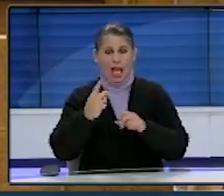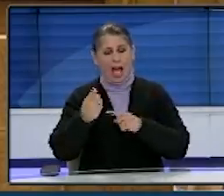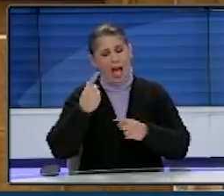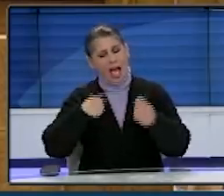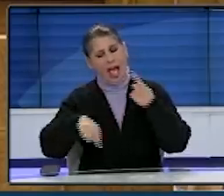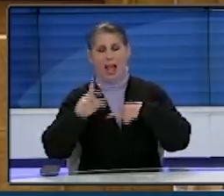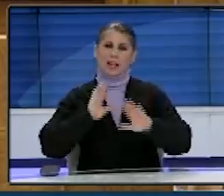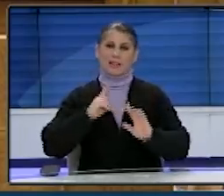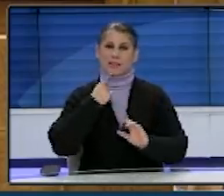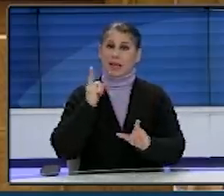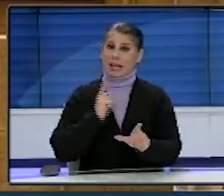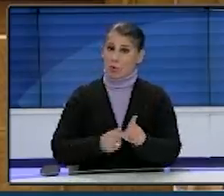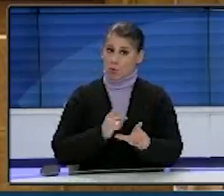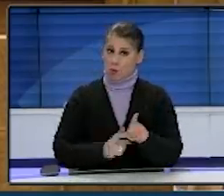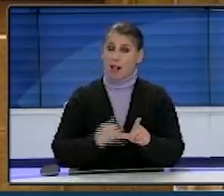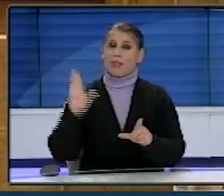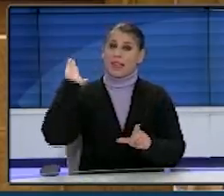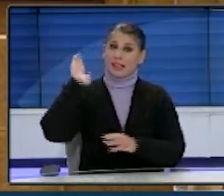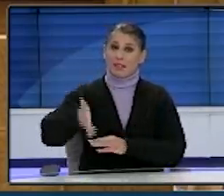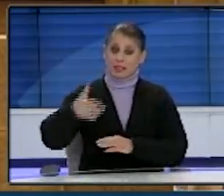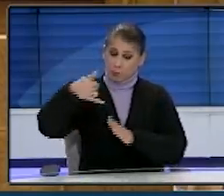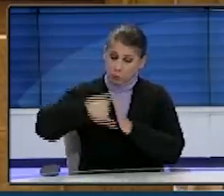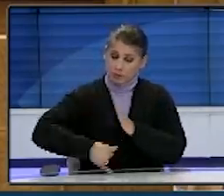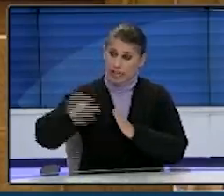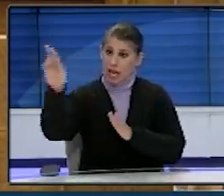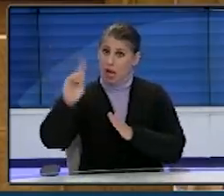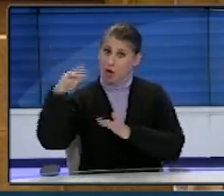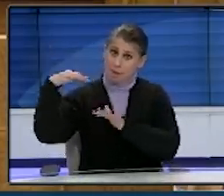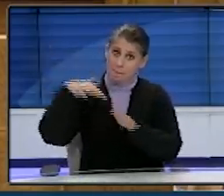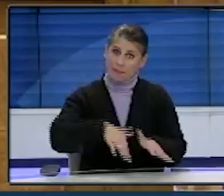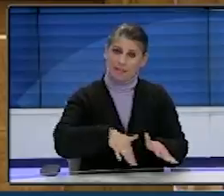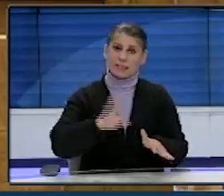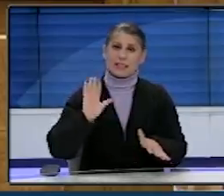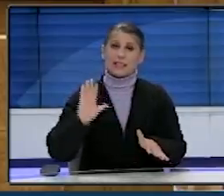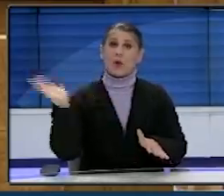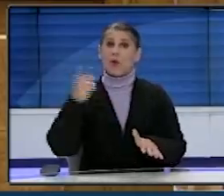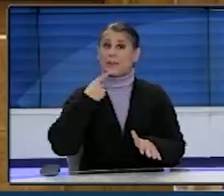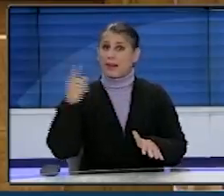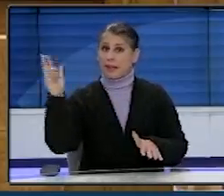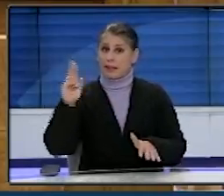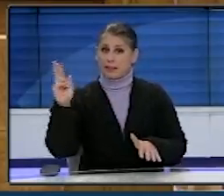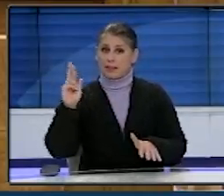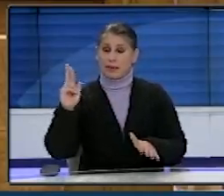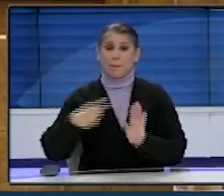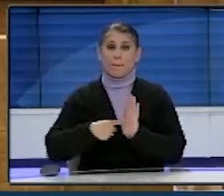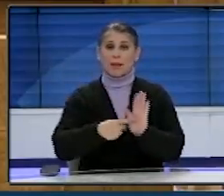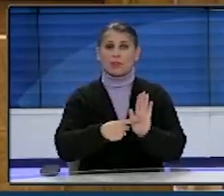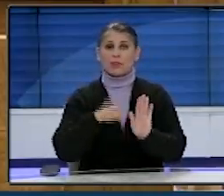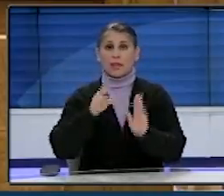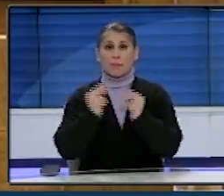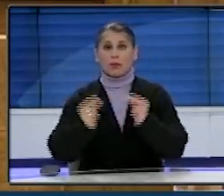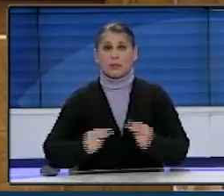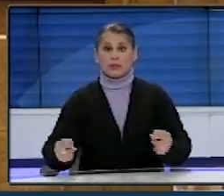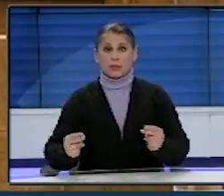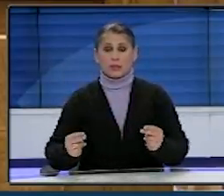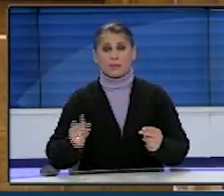λέγοντας ότι το ΚΚΕ δεν καταδικάζει επί της ουσίας τη ρώσικη επίθεση, αφού όταν το κάνει την παρουσιάζει σαν